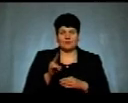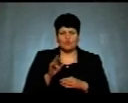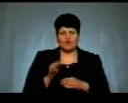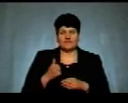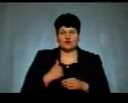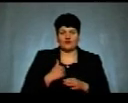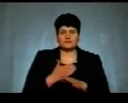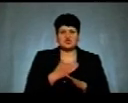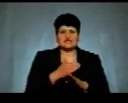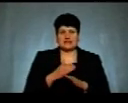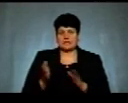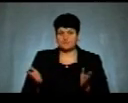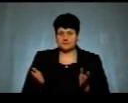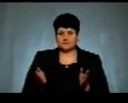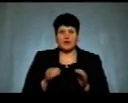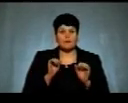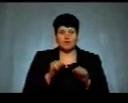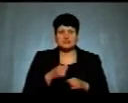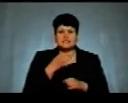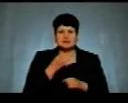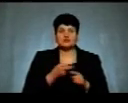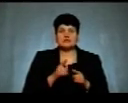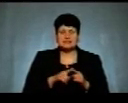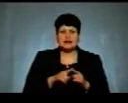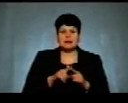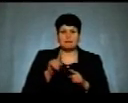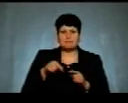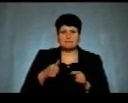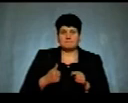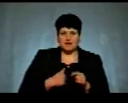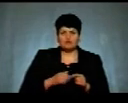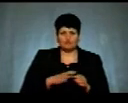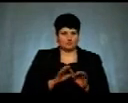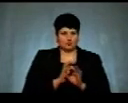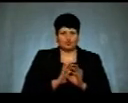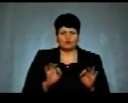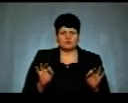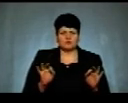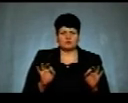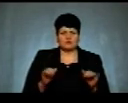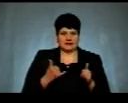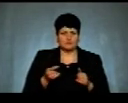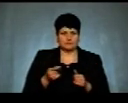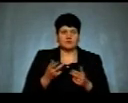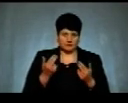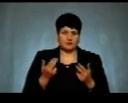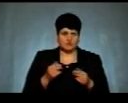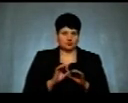військовим частинам. Чи ви можете сказати, що цей призов пройшов успішно? Так, саме для Тернопільщини. Так,